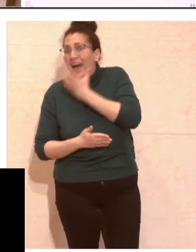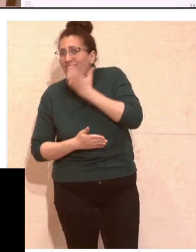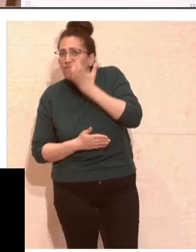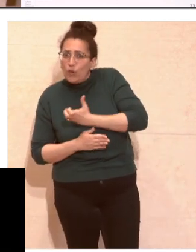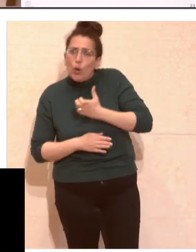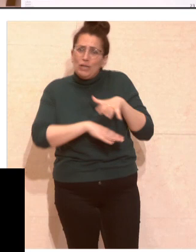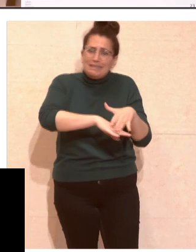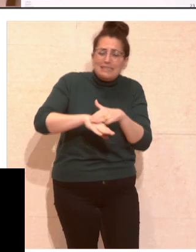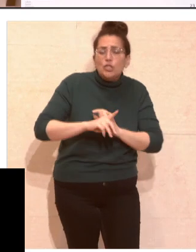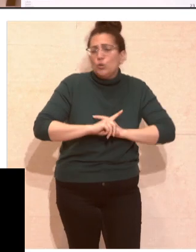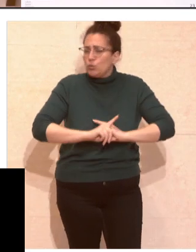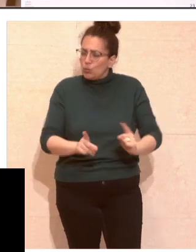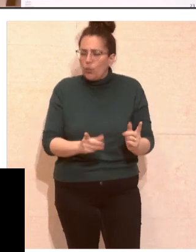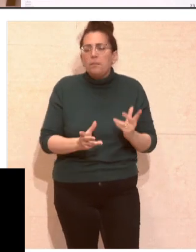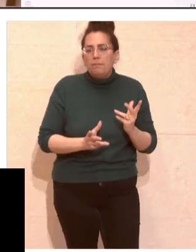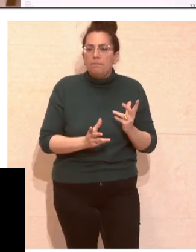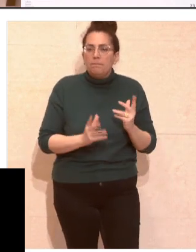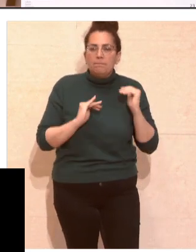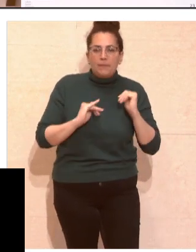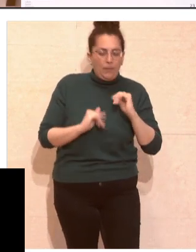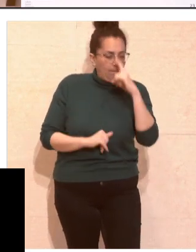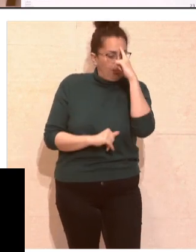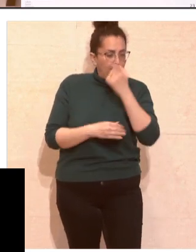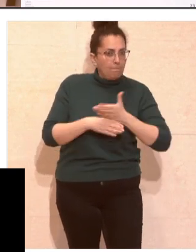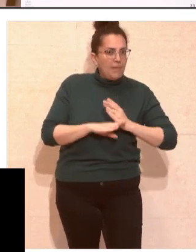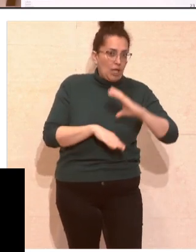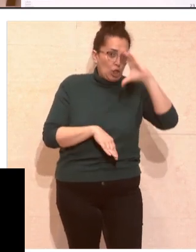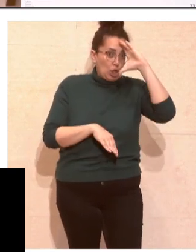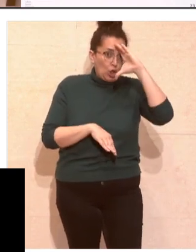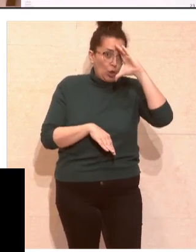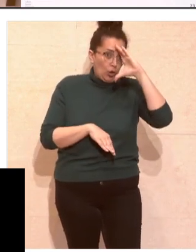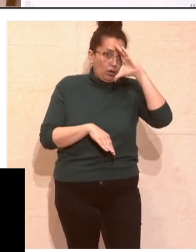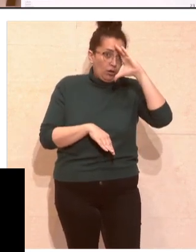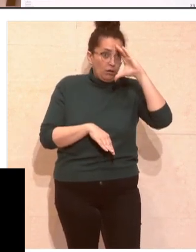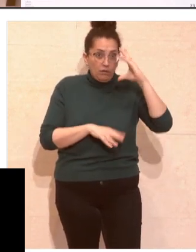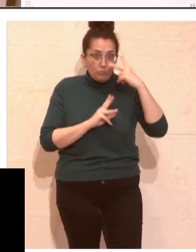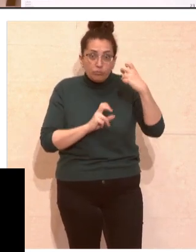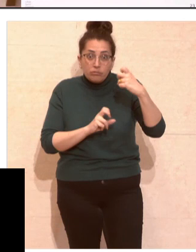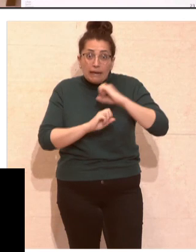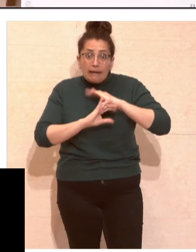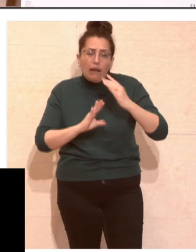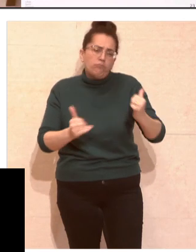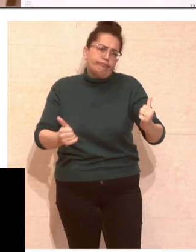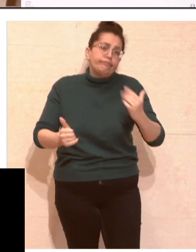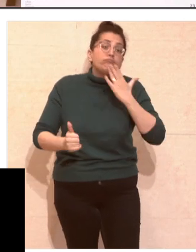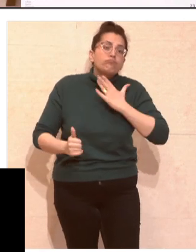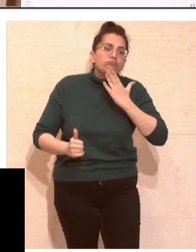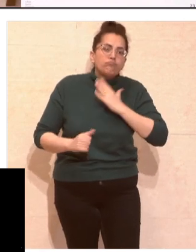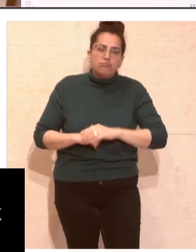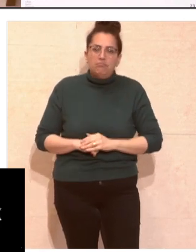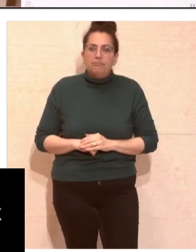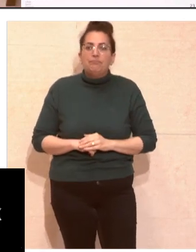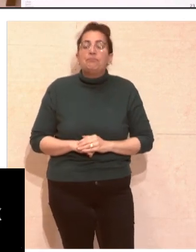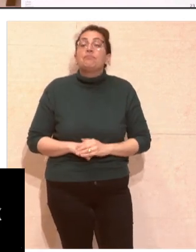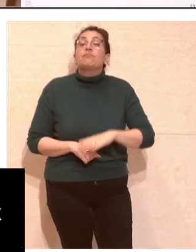puissent mieux comprendre qu'est-ce qu'est le sommeil, c'est vraiment super. Ensuite, c'est informer les parents. Maintenant, ma troisième partie